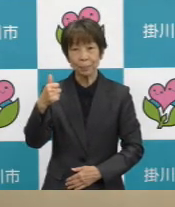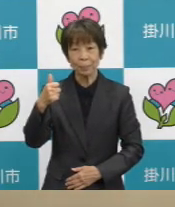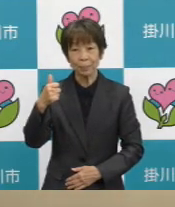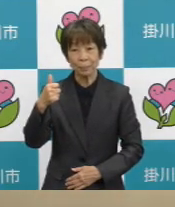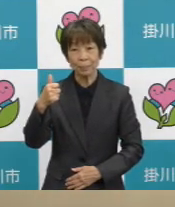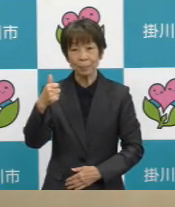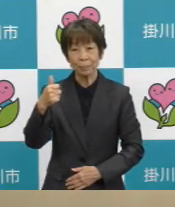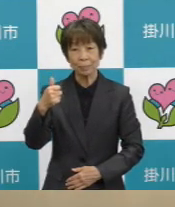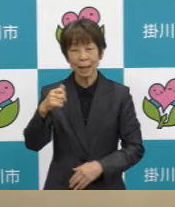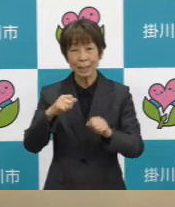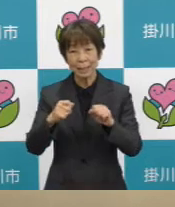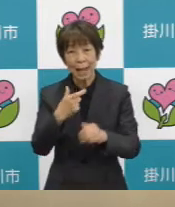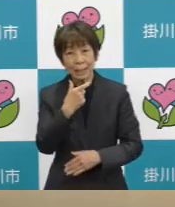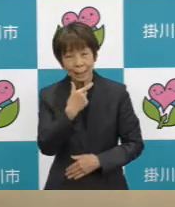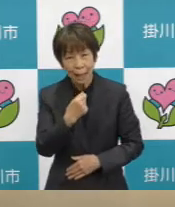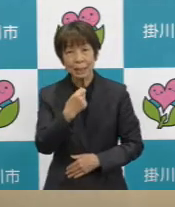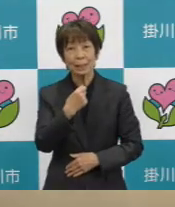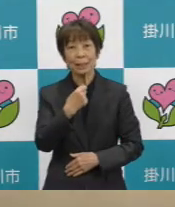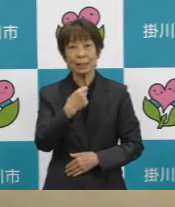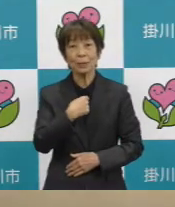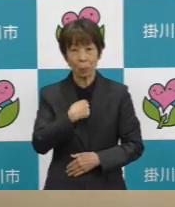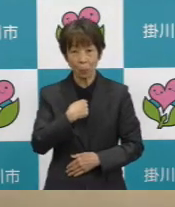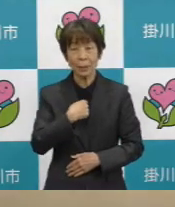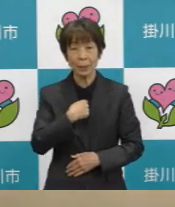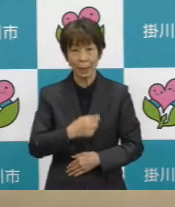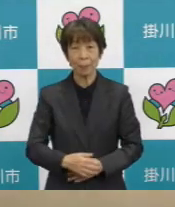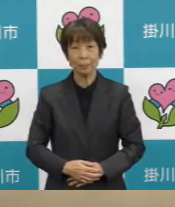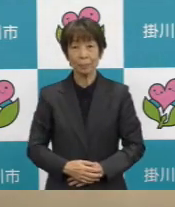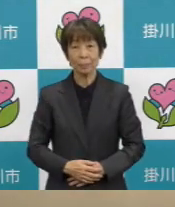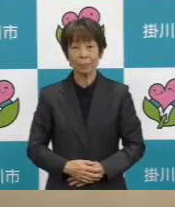なせていただきたいということで、まあ、